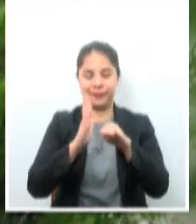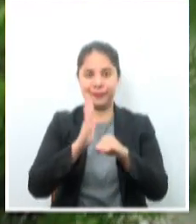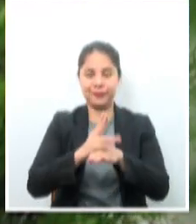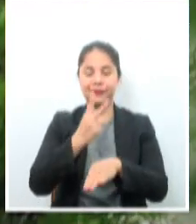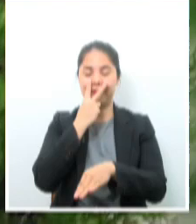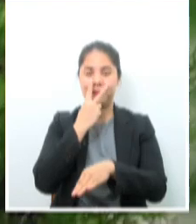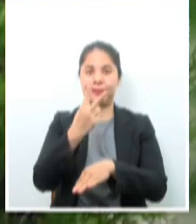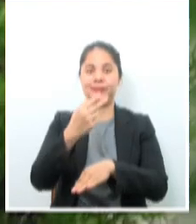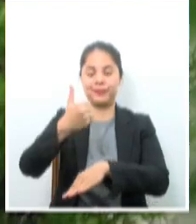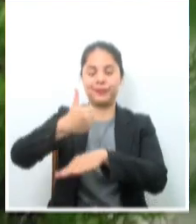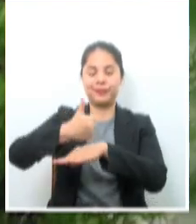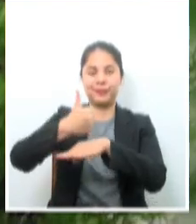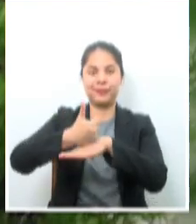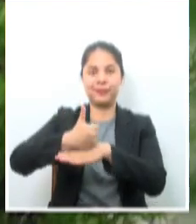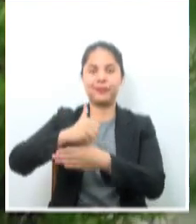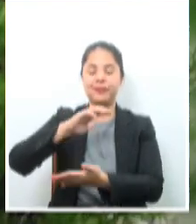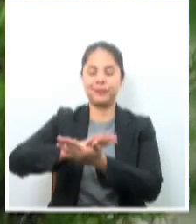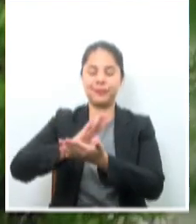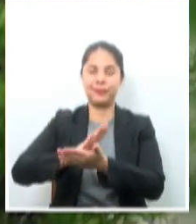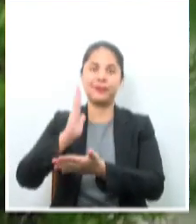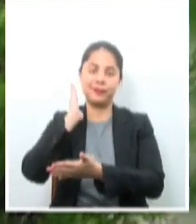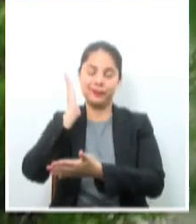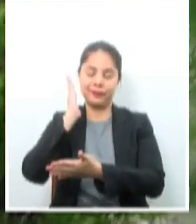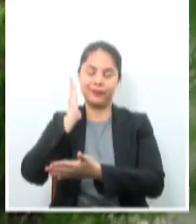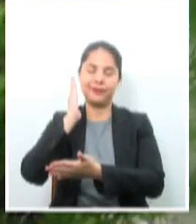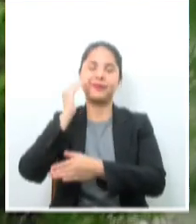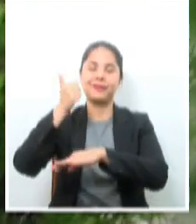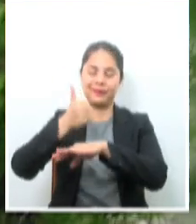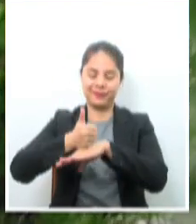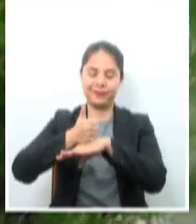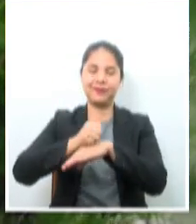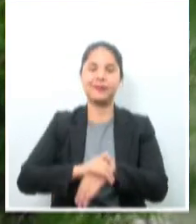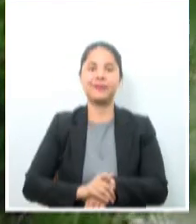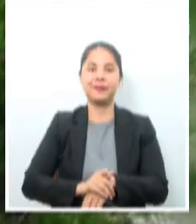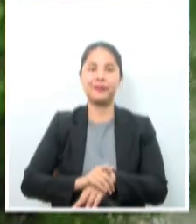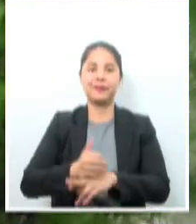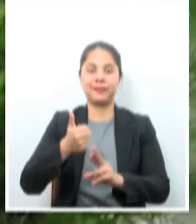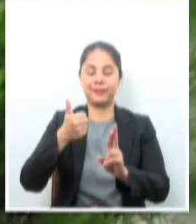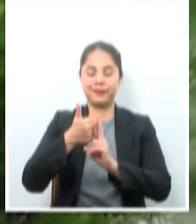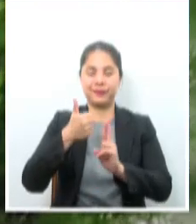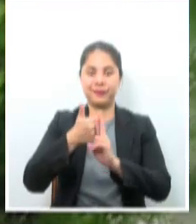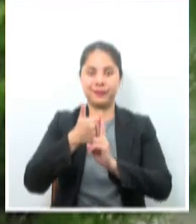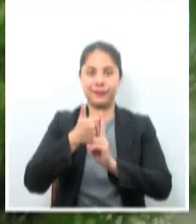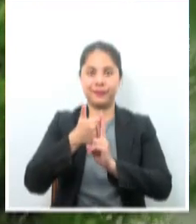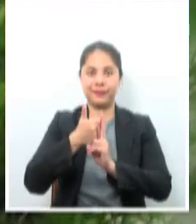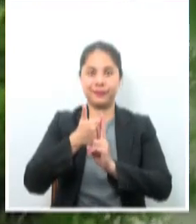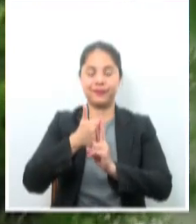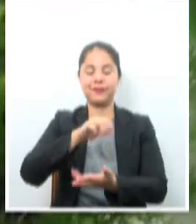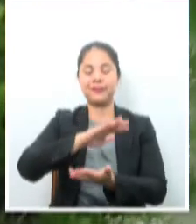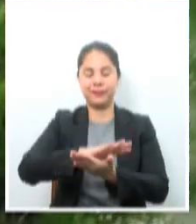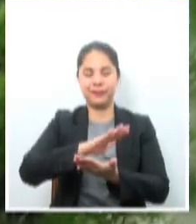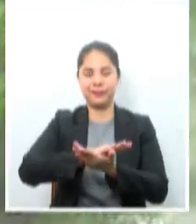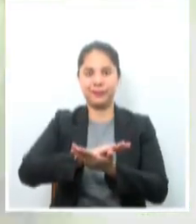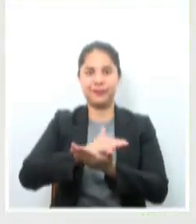โดยนายอานนท์เกติสารผู้อำนวยการโรงเรียนและนายธันวาสัทนะภูมิรองผู้อำนวยการโร